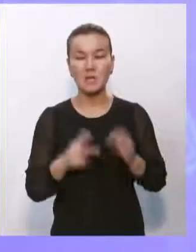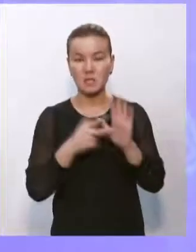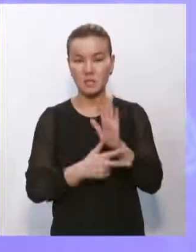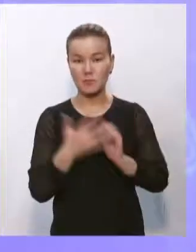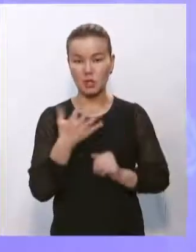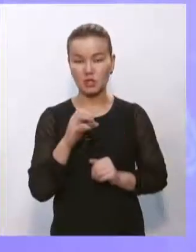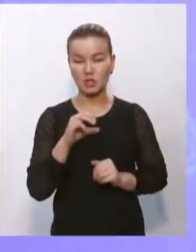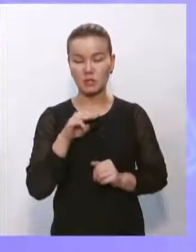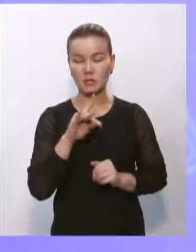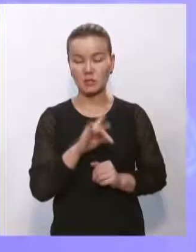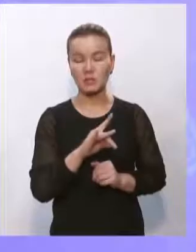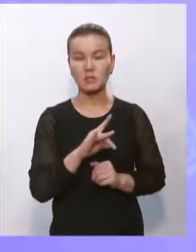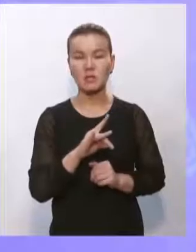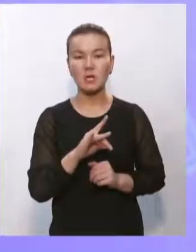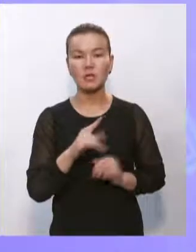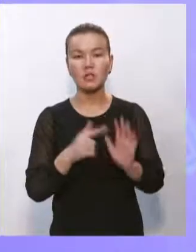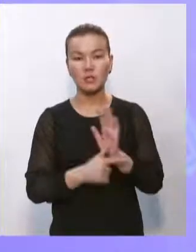85-чи бет, 7-чи көнүгү.